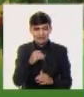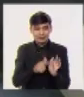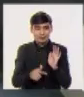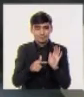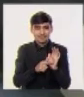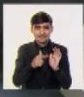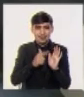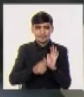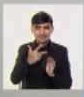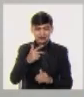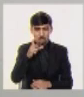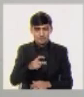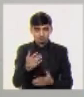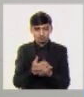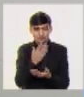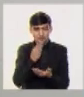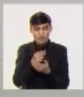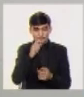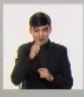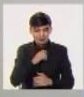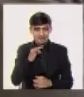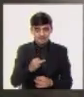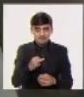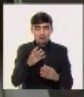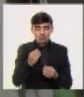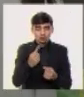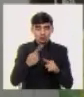73 человека забрали свои денежные призы. Кроме этого, можно